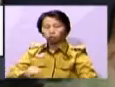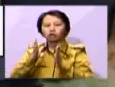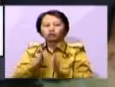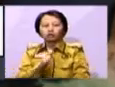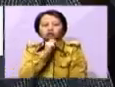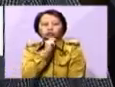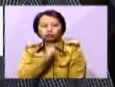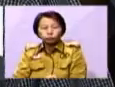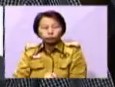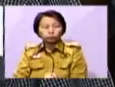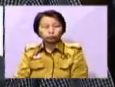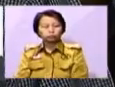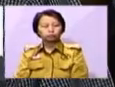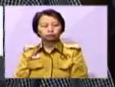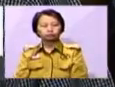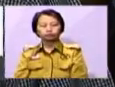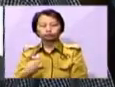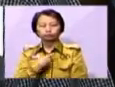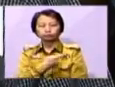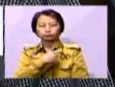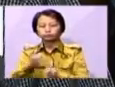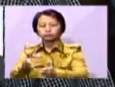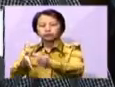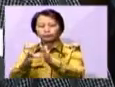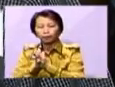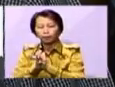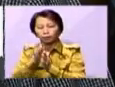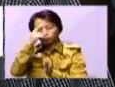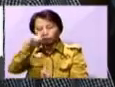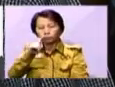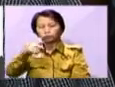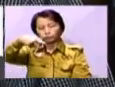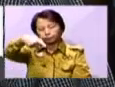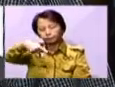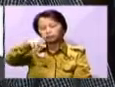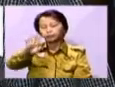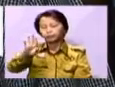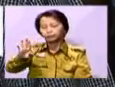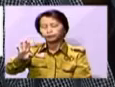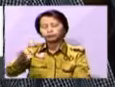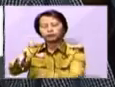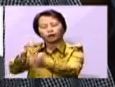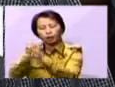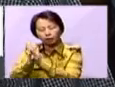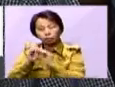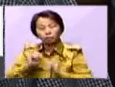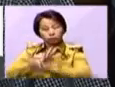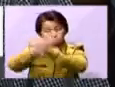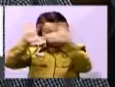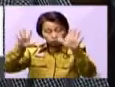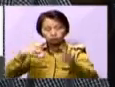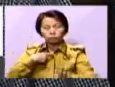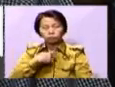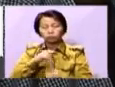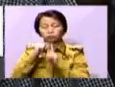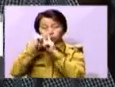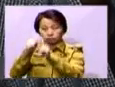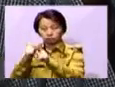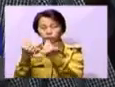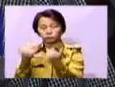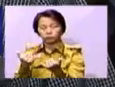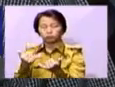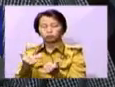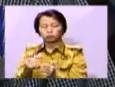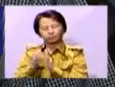tua. Kita juga menyuruh kepada sudah pasti kepada United Nations dengan jelas kita membuat kenyataan hari ini